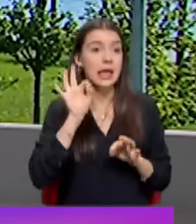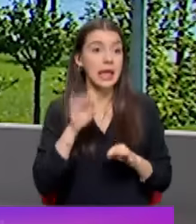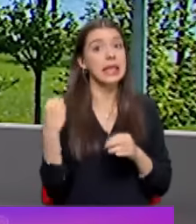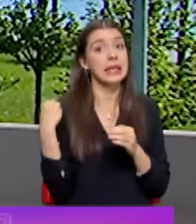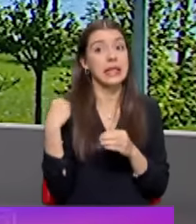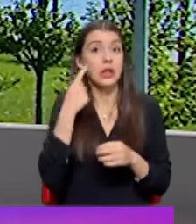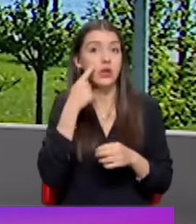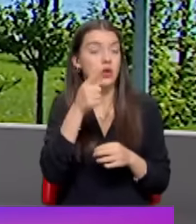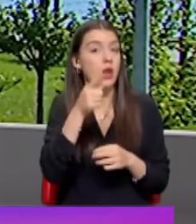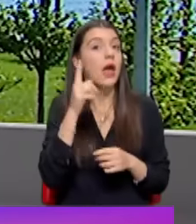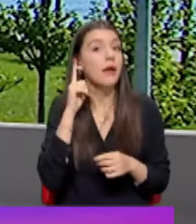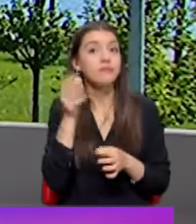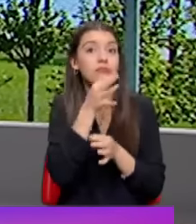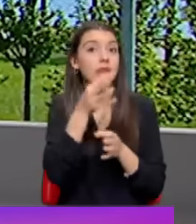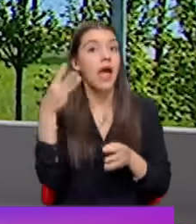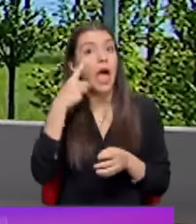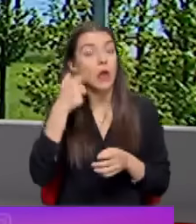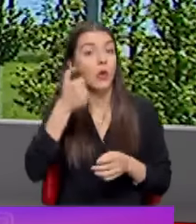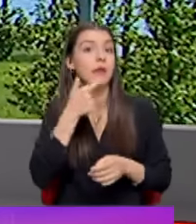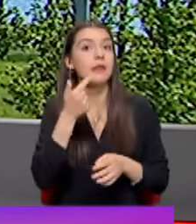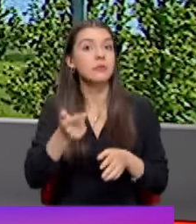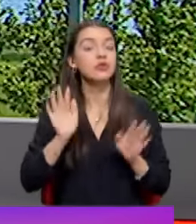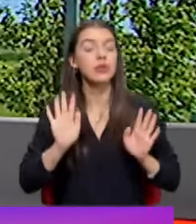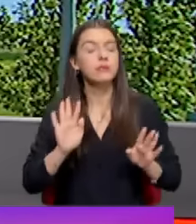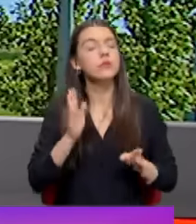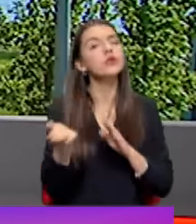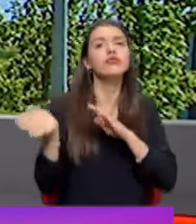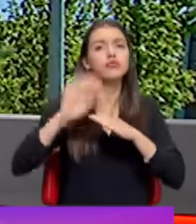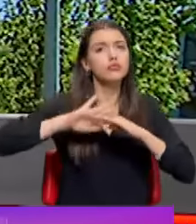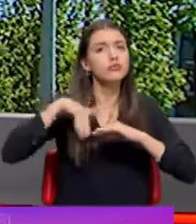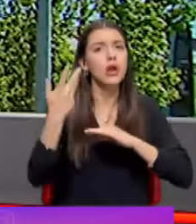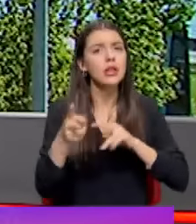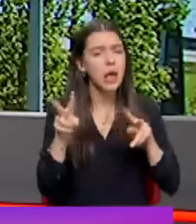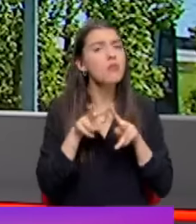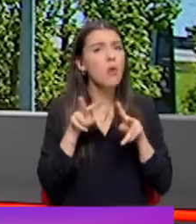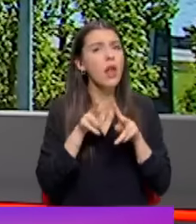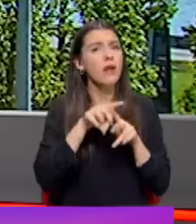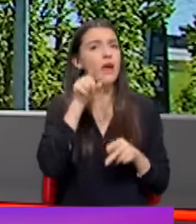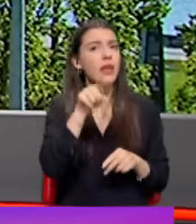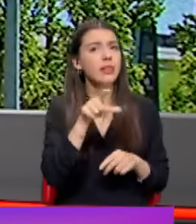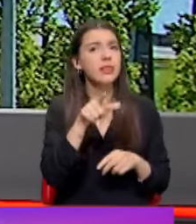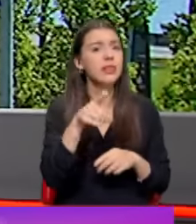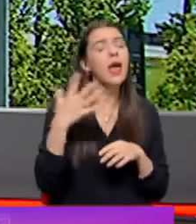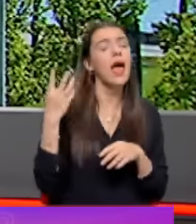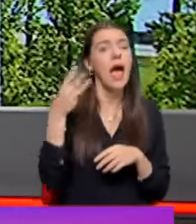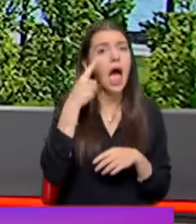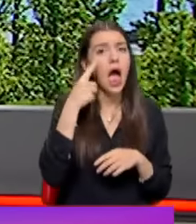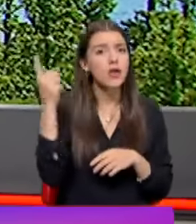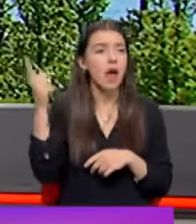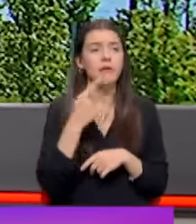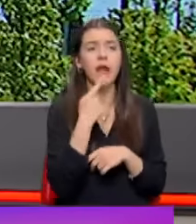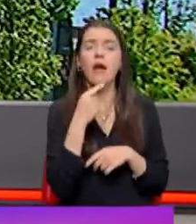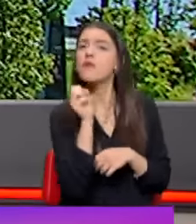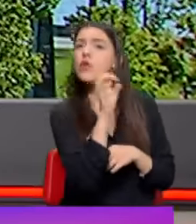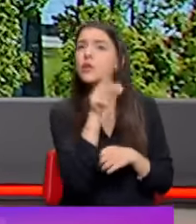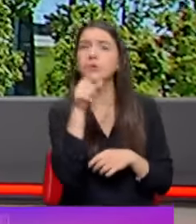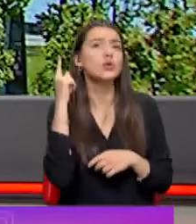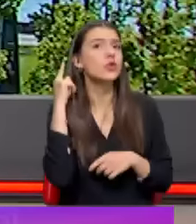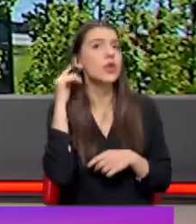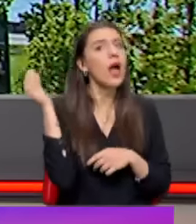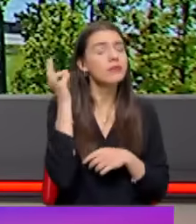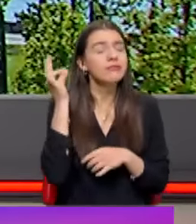benzetmesiyle anmıştı Cumhurbaşkanı Erdoğan. Sonra da muhalefet Cumhurbaşkanı Erdoğan'ı eleştirerek anmıştı, kulaklarını çınlatmıştı.